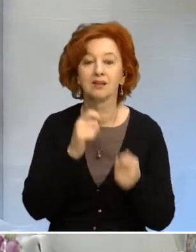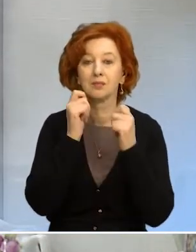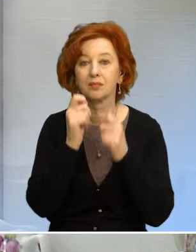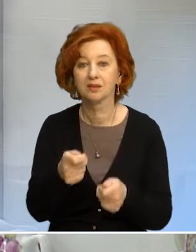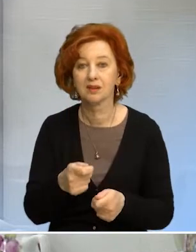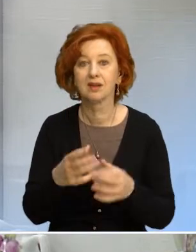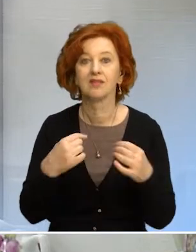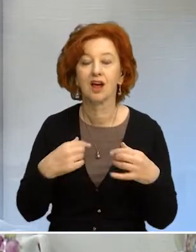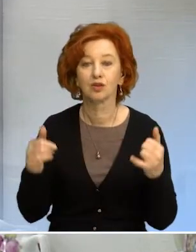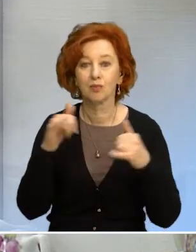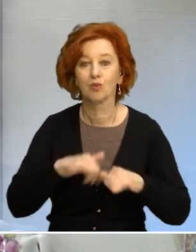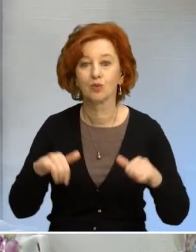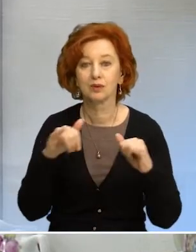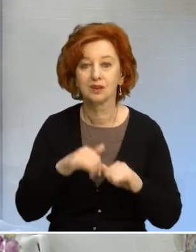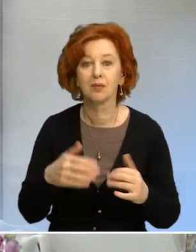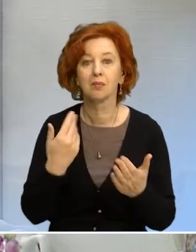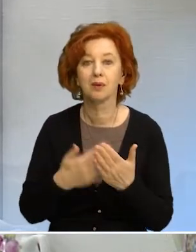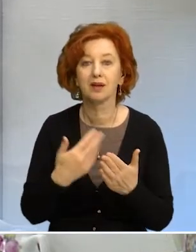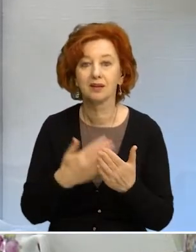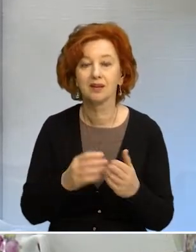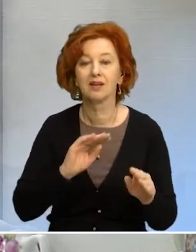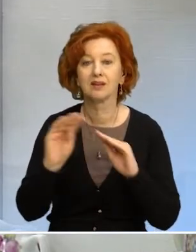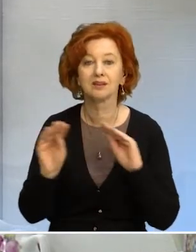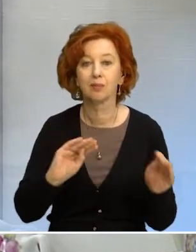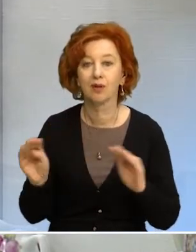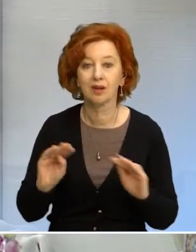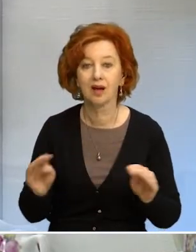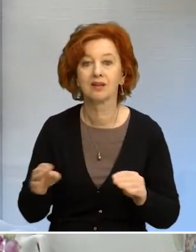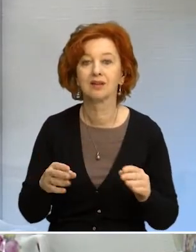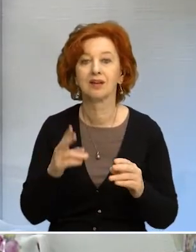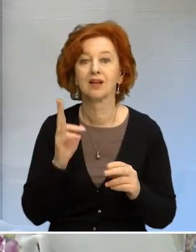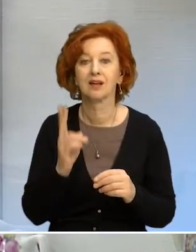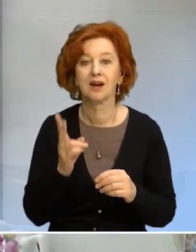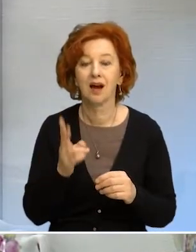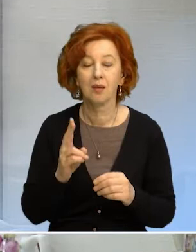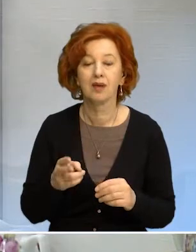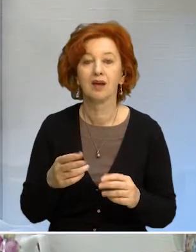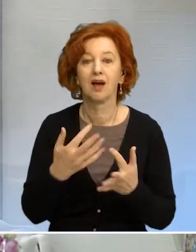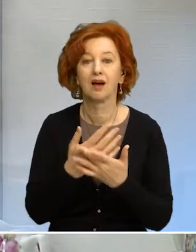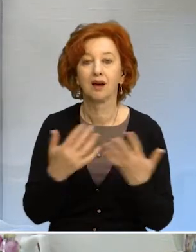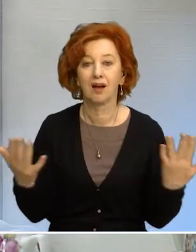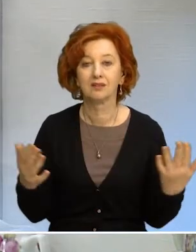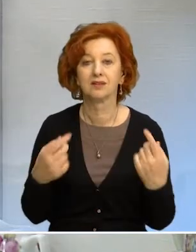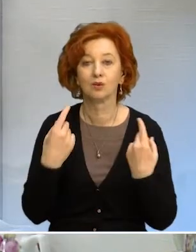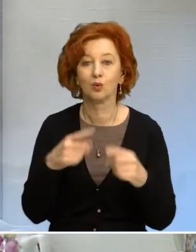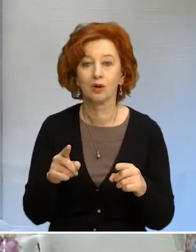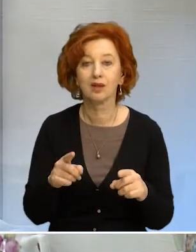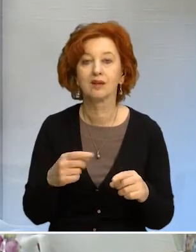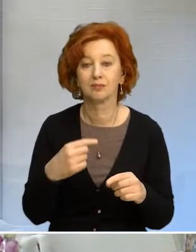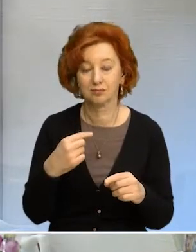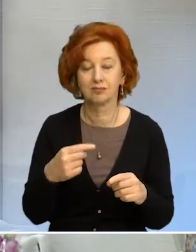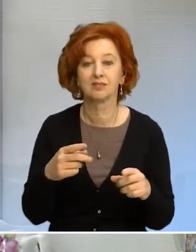в дар нашему музею предметы, экспонаты, наша керамика. И вот